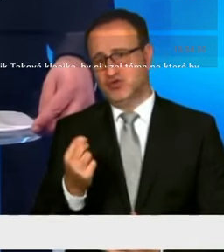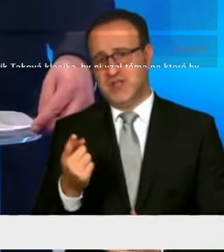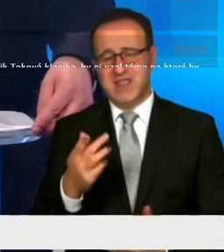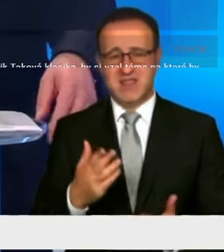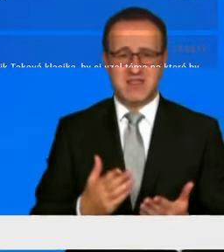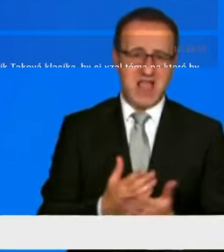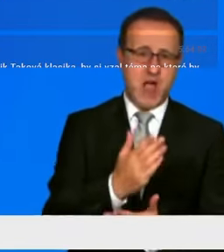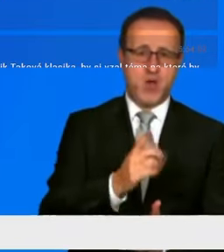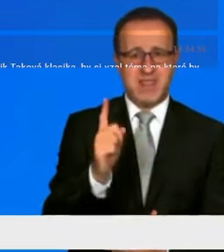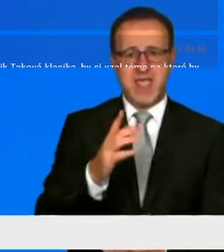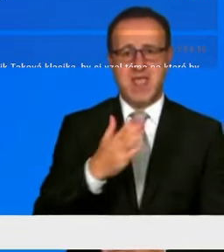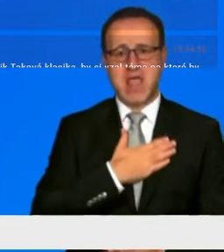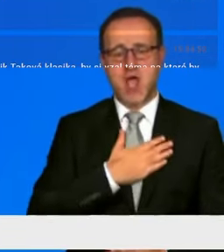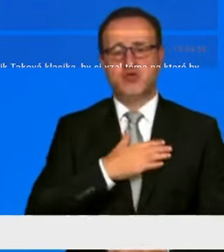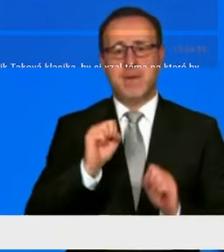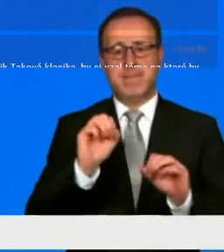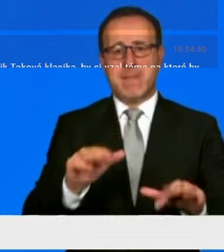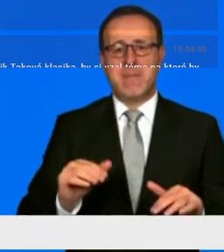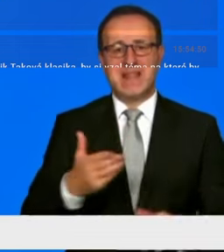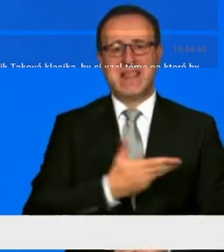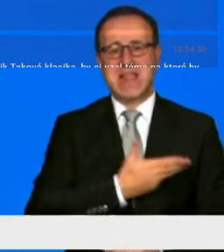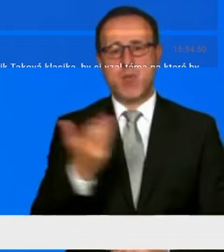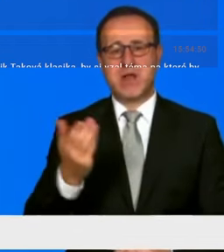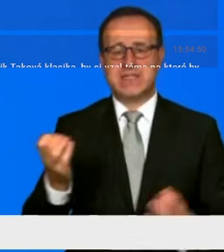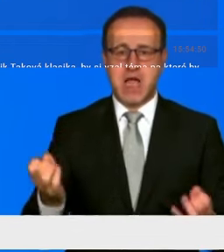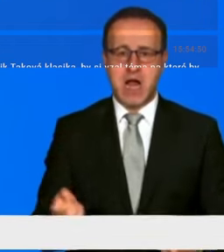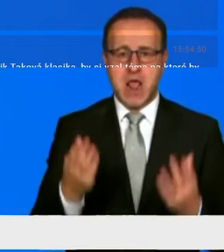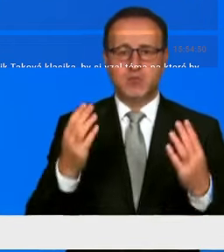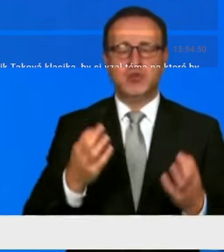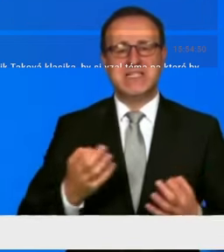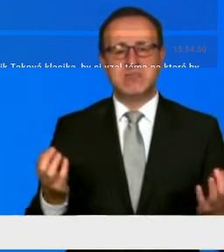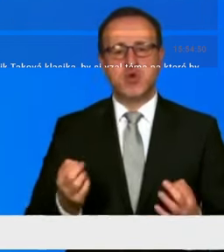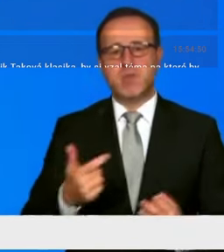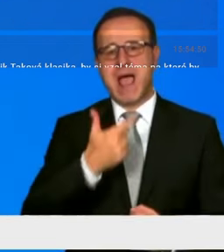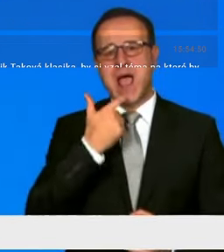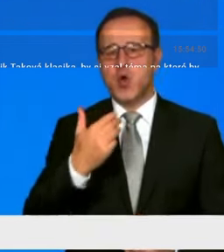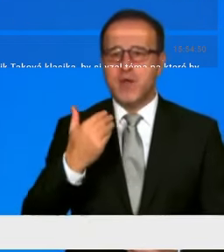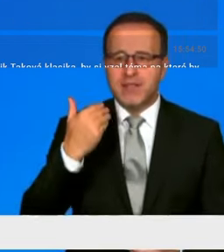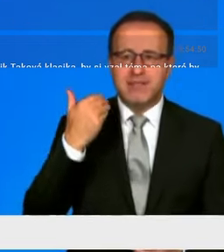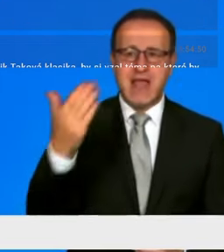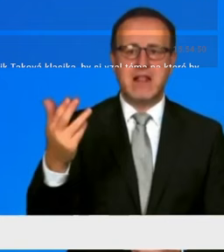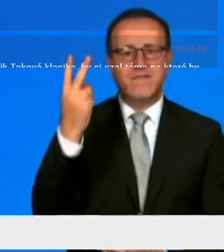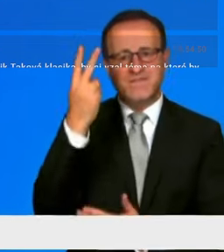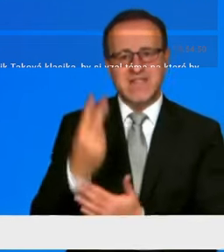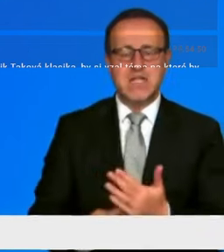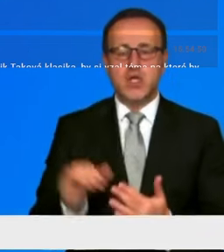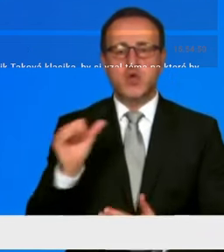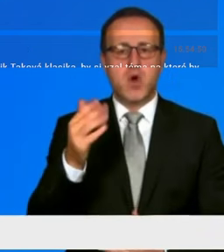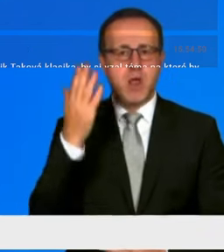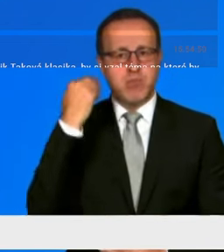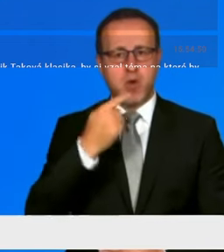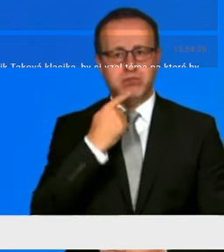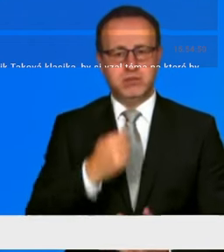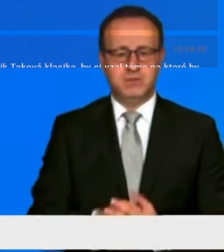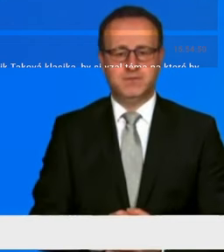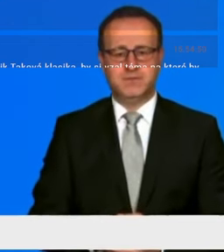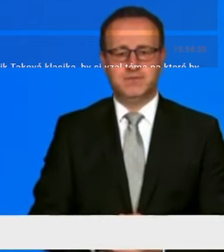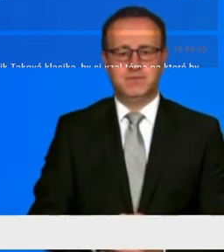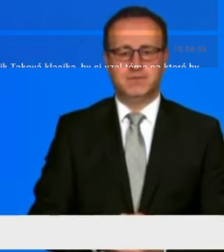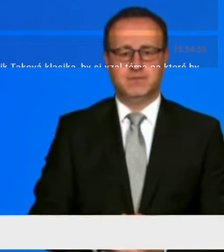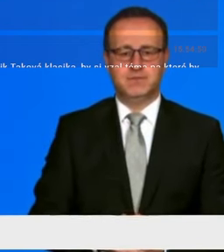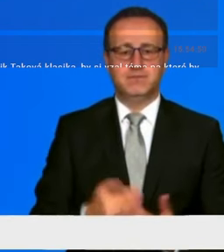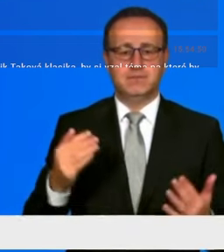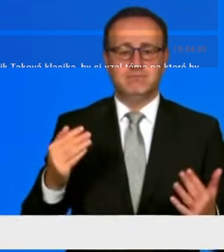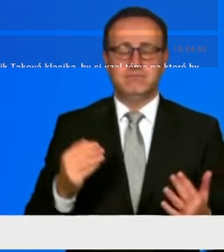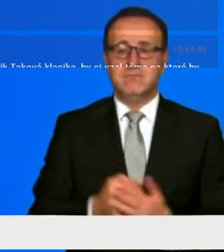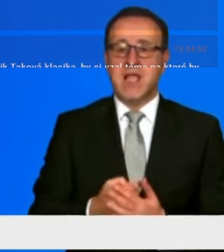v tej našej parlamentnej demokracii lepší spôsob ako doručiť práve tie výsledky o ktorých tu bola reč a samozrejme môžete reagovať na to čo odz No